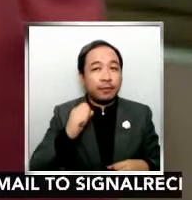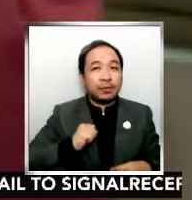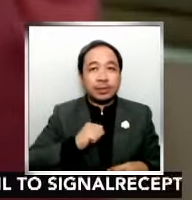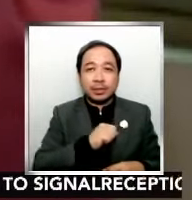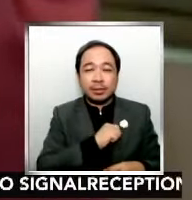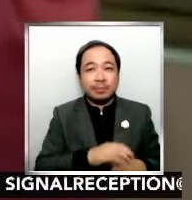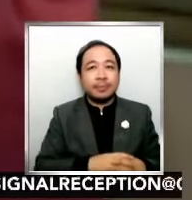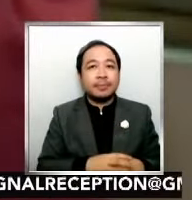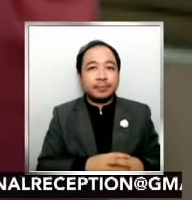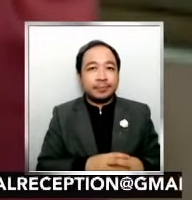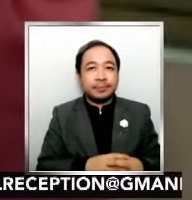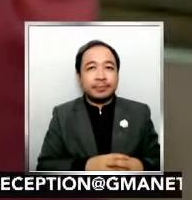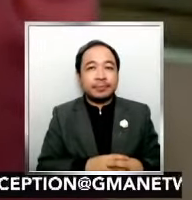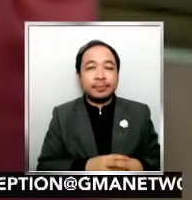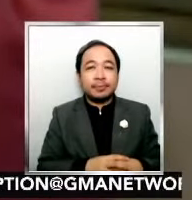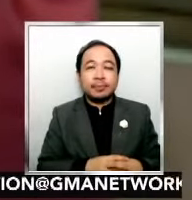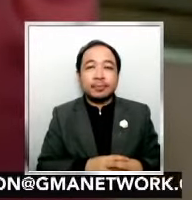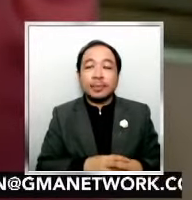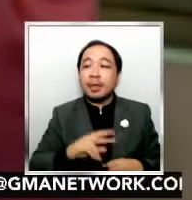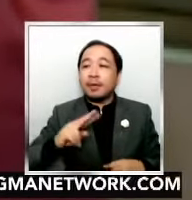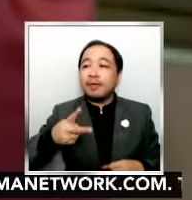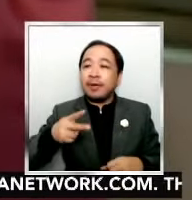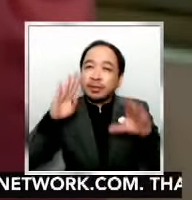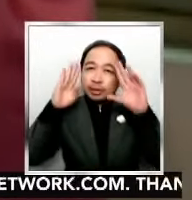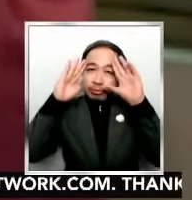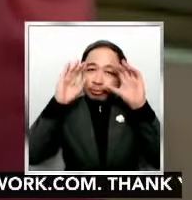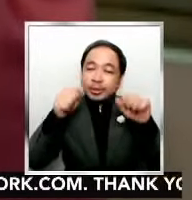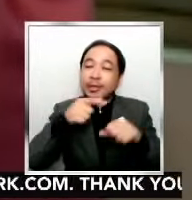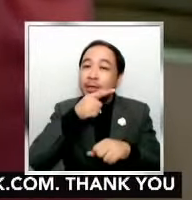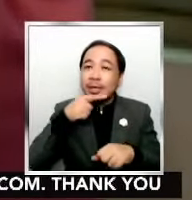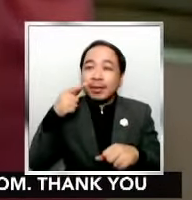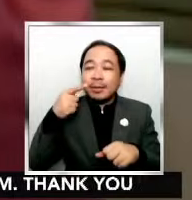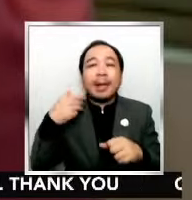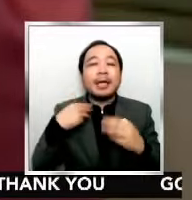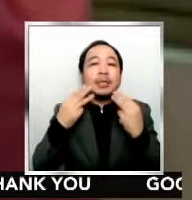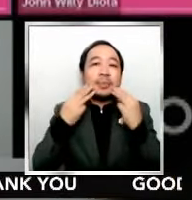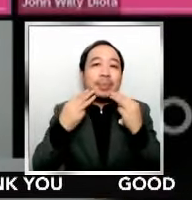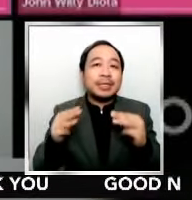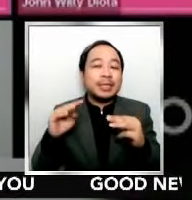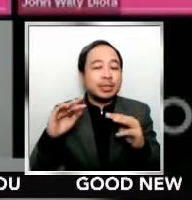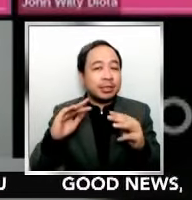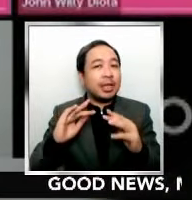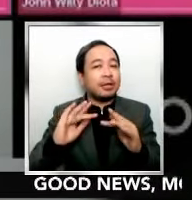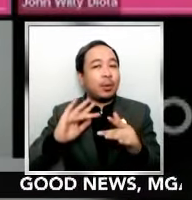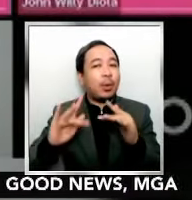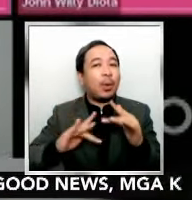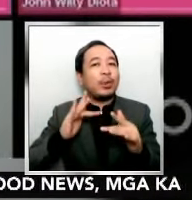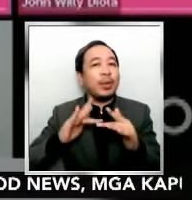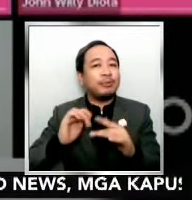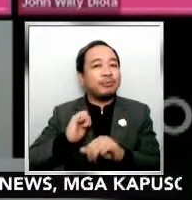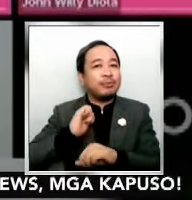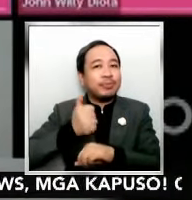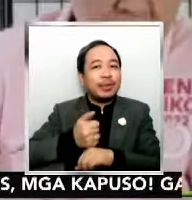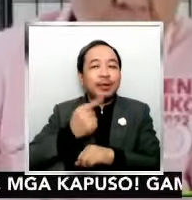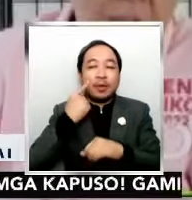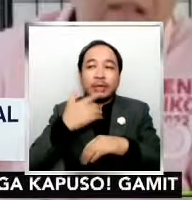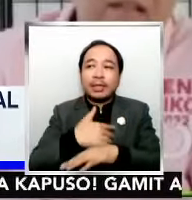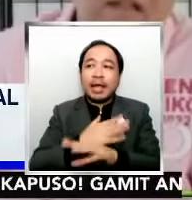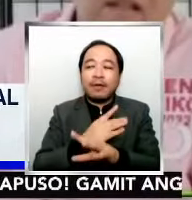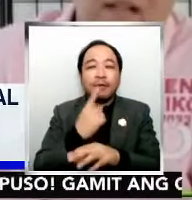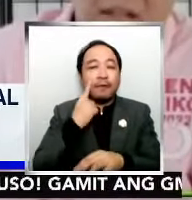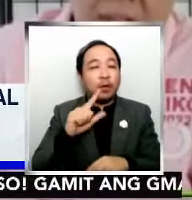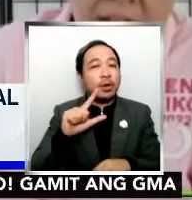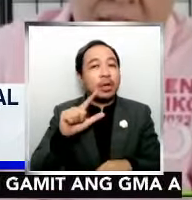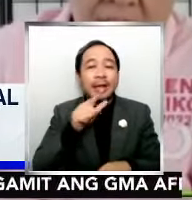Nagbigay naman ang mensahe si Vice President Lenny Robredo sa virtual launch ng Davao for Lenny movement kasama ang kanyang